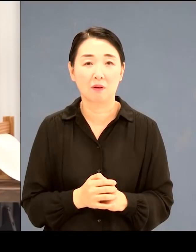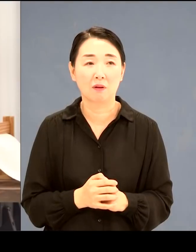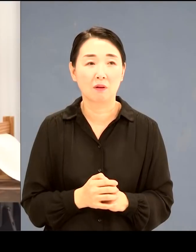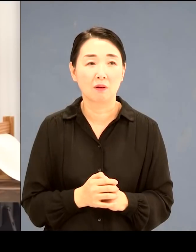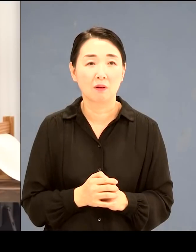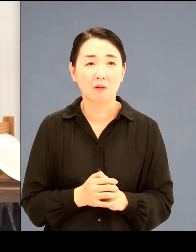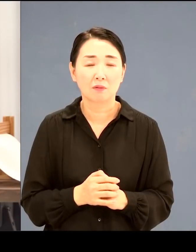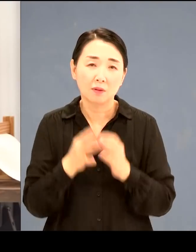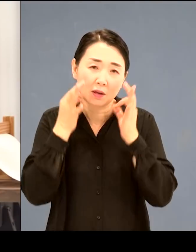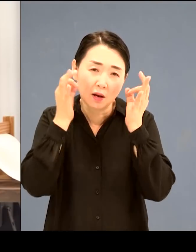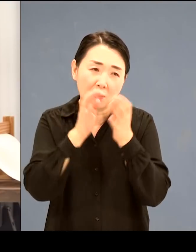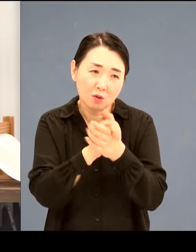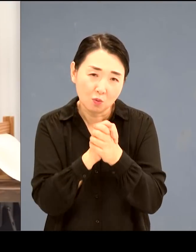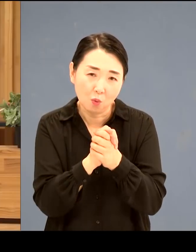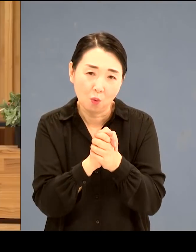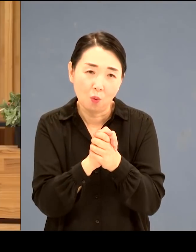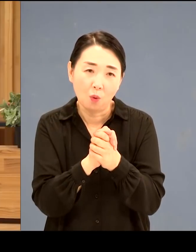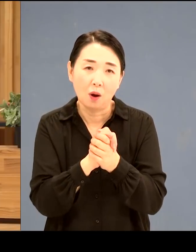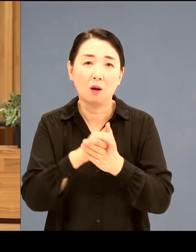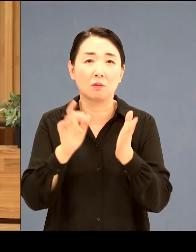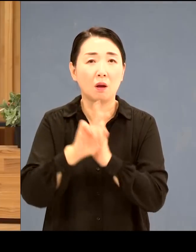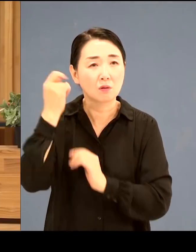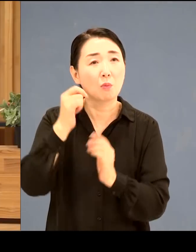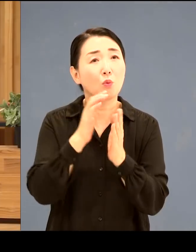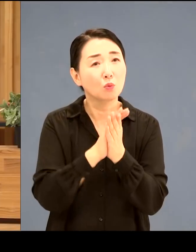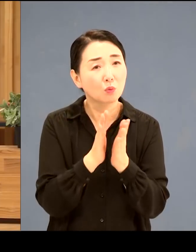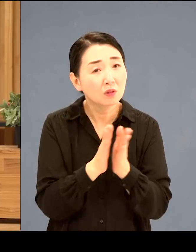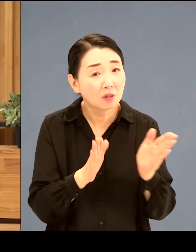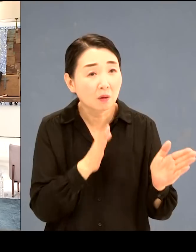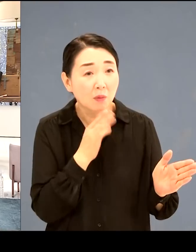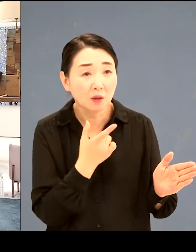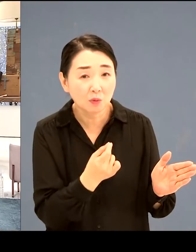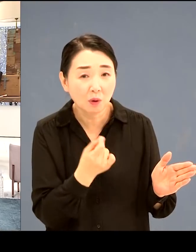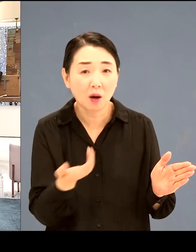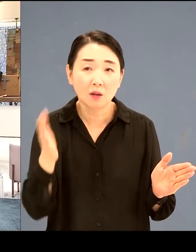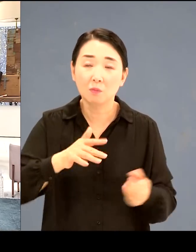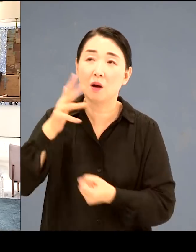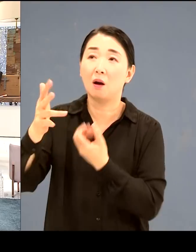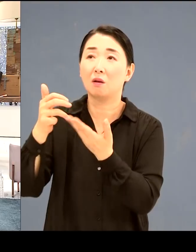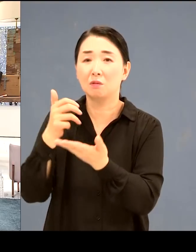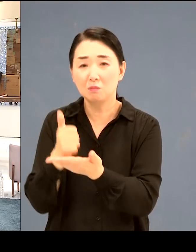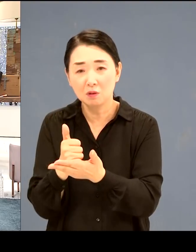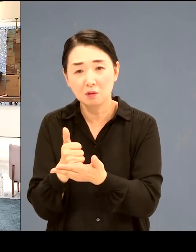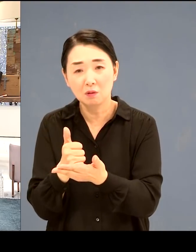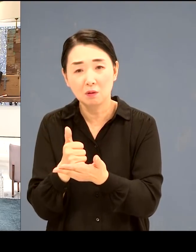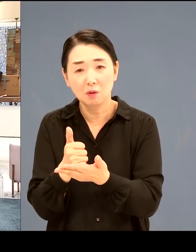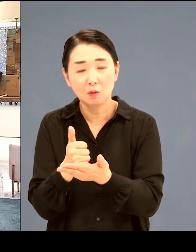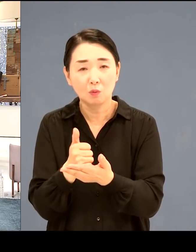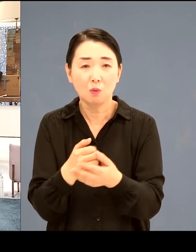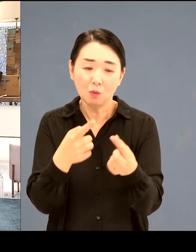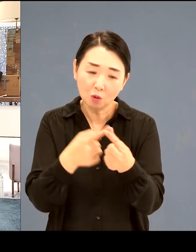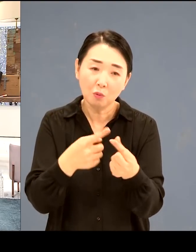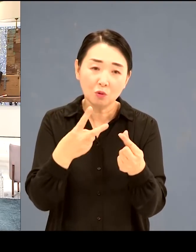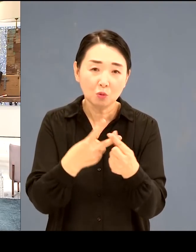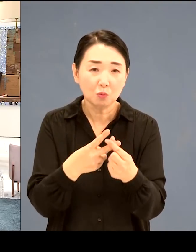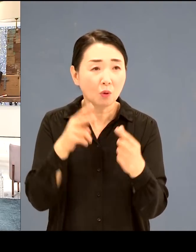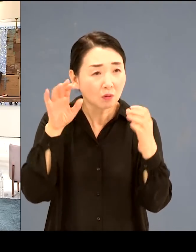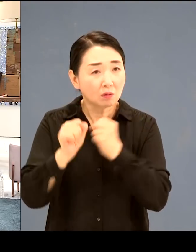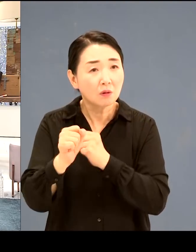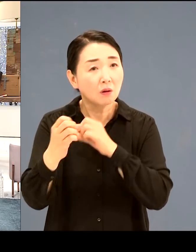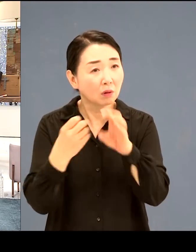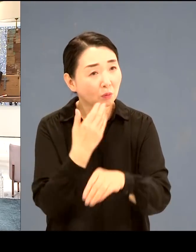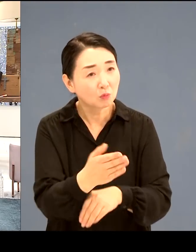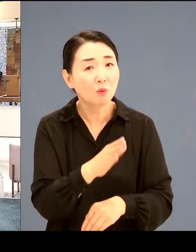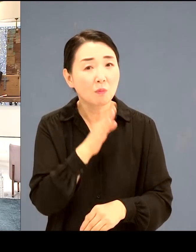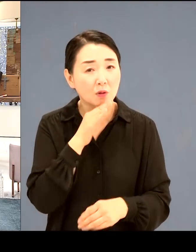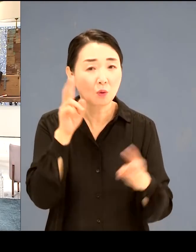기도 제목이 있을 때 항상 새벽 기도를 시작하시더라고요. 그럼요. 그렇죠, 그렇죠. 근데 하나님은 항상 20대 때도 그렇고 즉각적으로 응답을 해주신단 말이에요. 네네. 그렇죠?